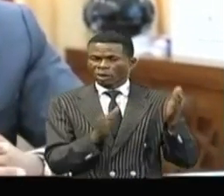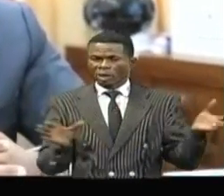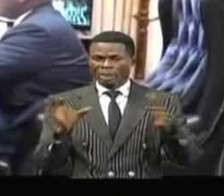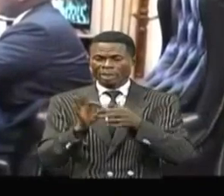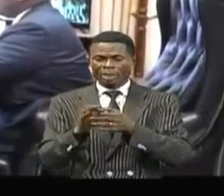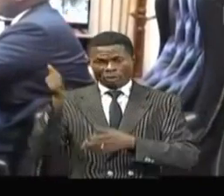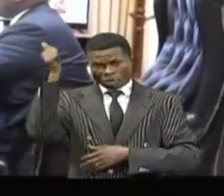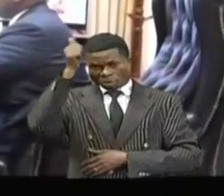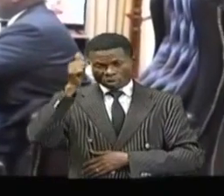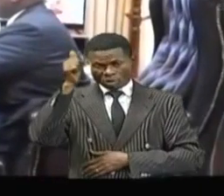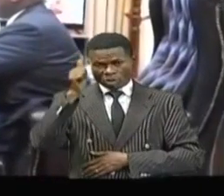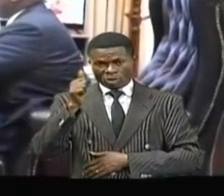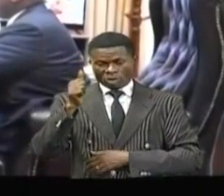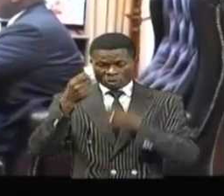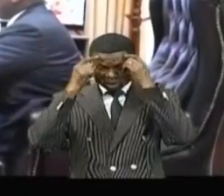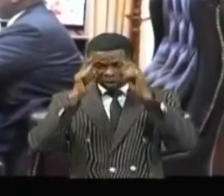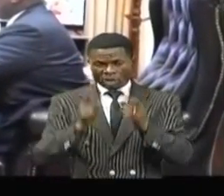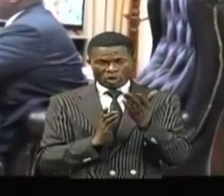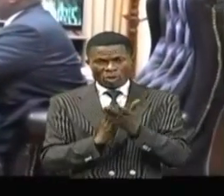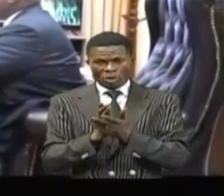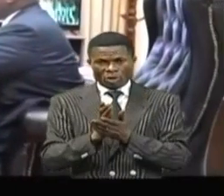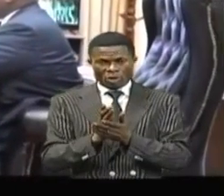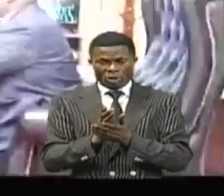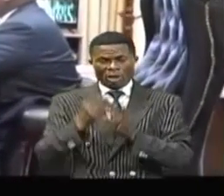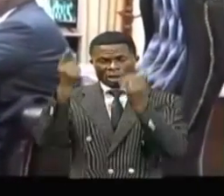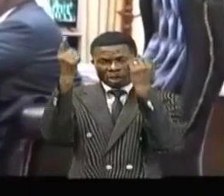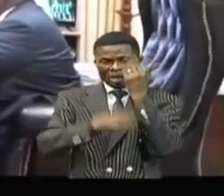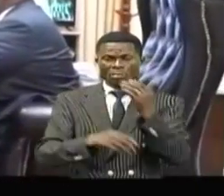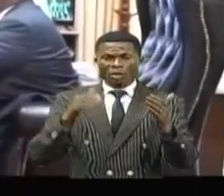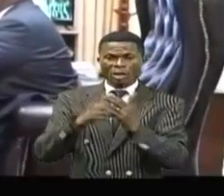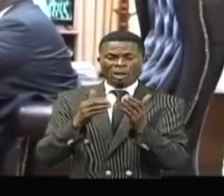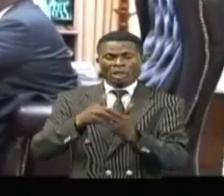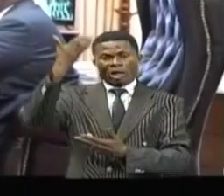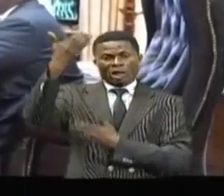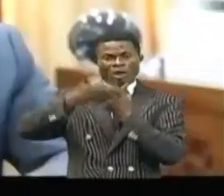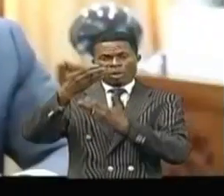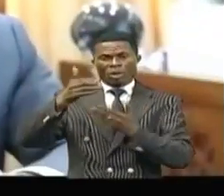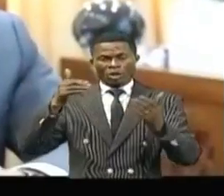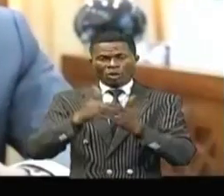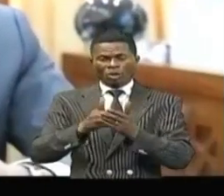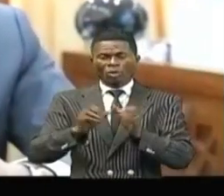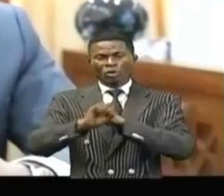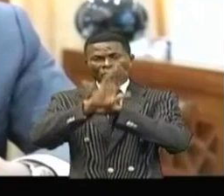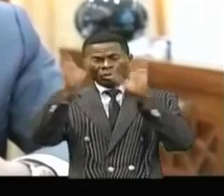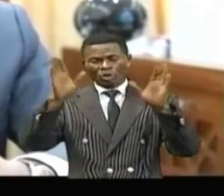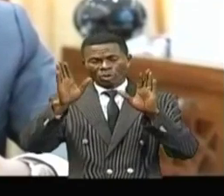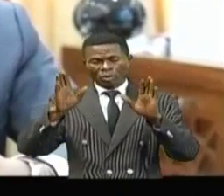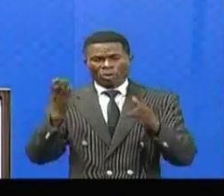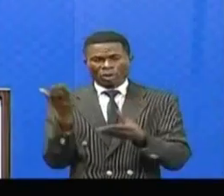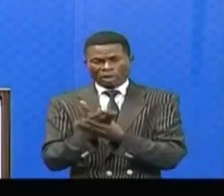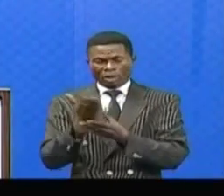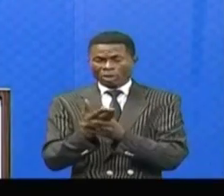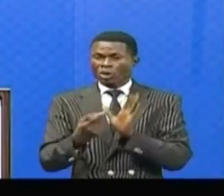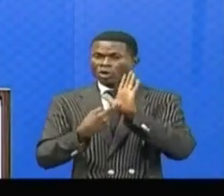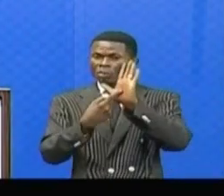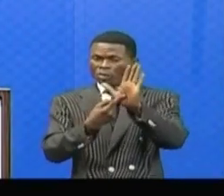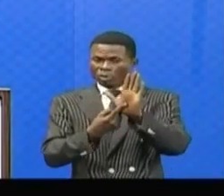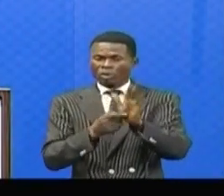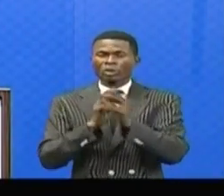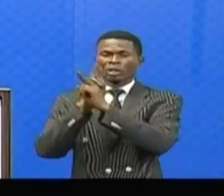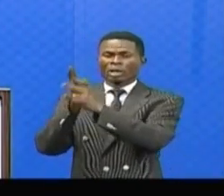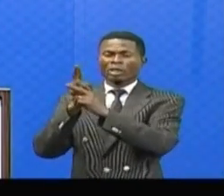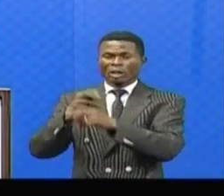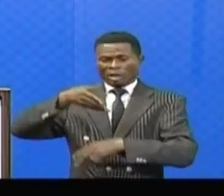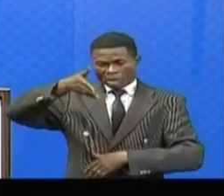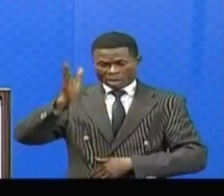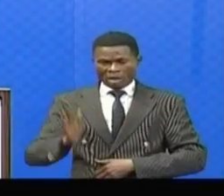africaine de prendre des mesures pour condamner l'agression rwandaise à la lumière des preuves documentées par le rapport des